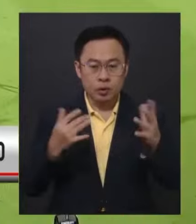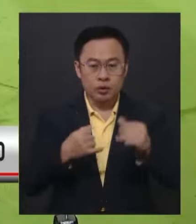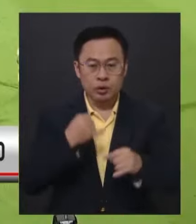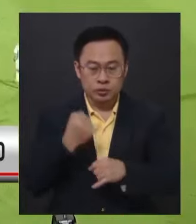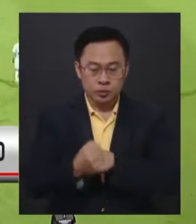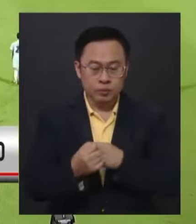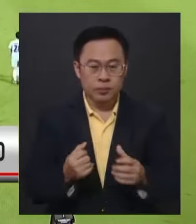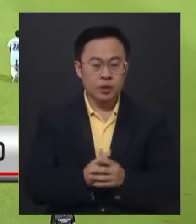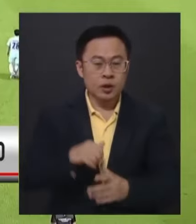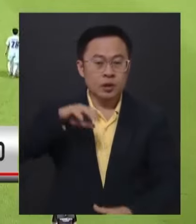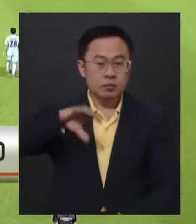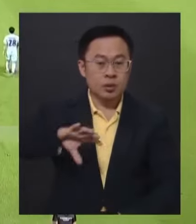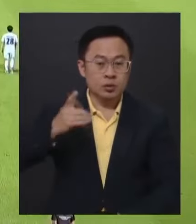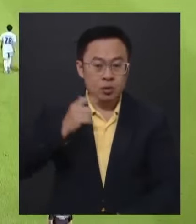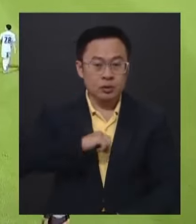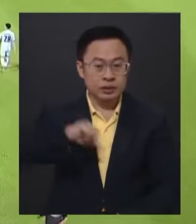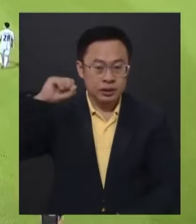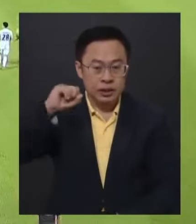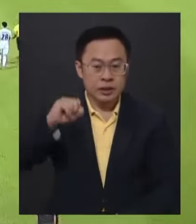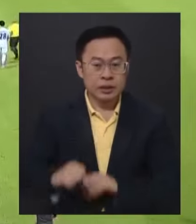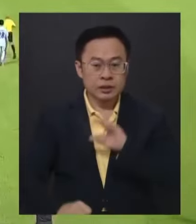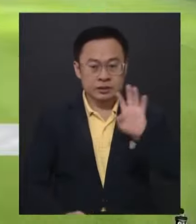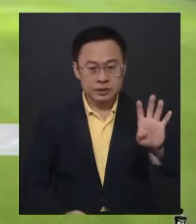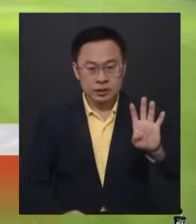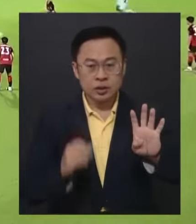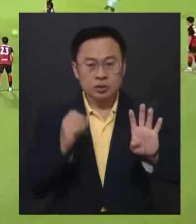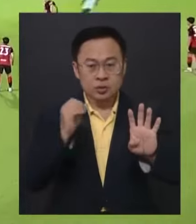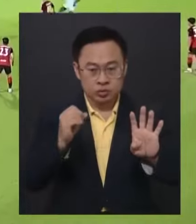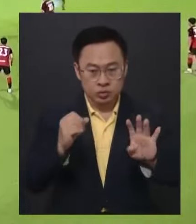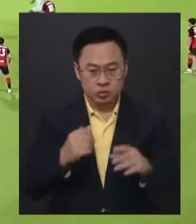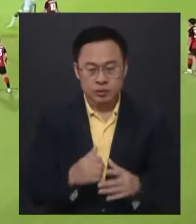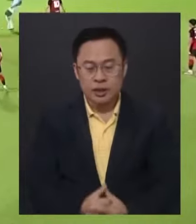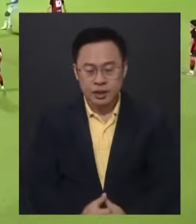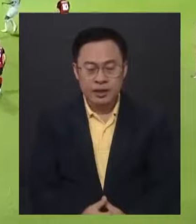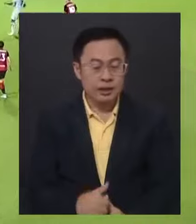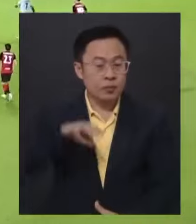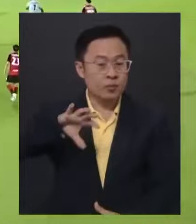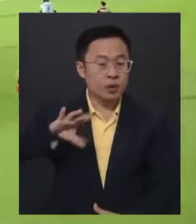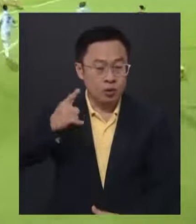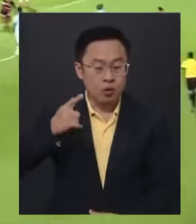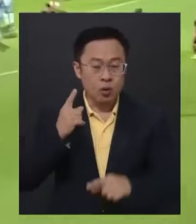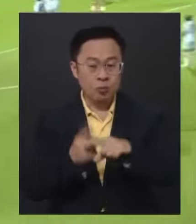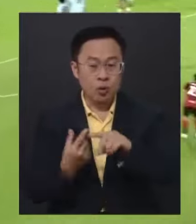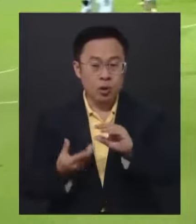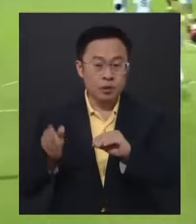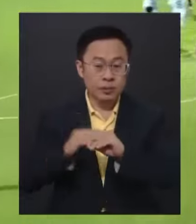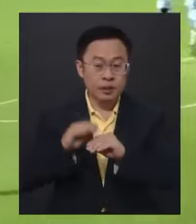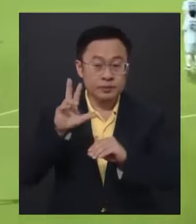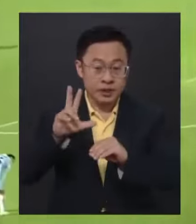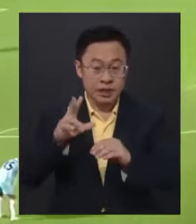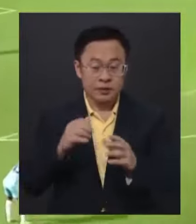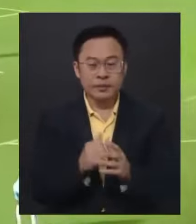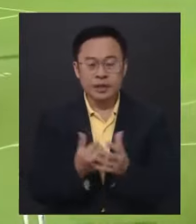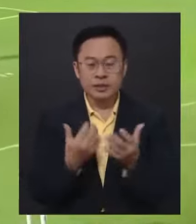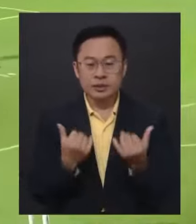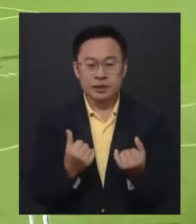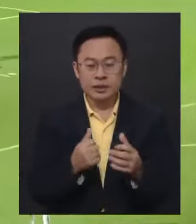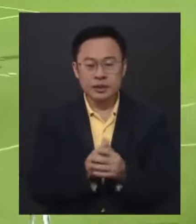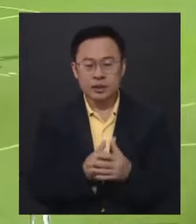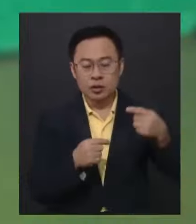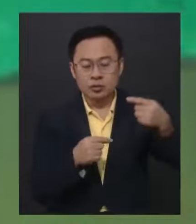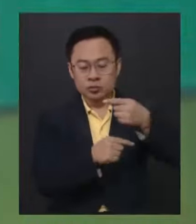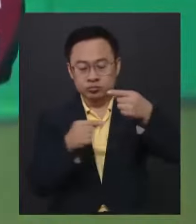ไป4-0ครับ ในสถานการณ์ของเมืองทองพอเก็บ3คะแนนนัดนี้ได้ก็เลยทำให้ไอ้เรื่องที่จะตกลงไป